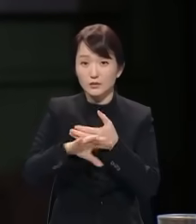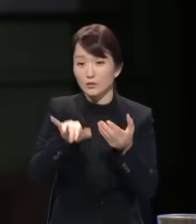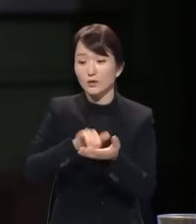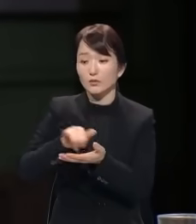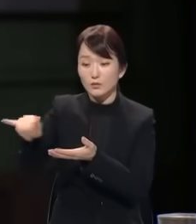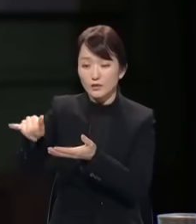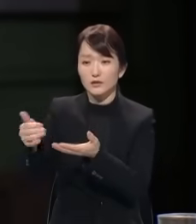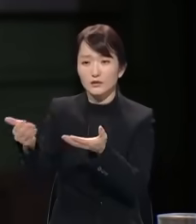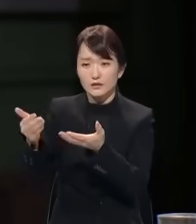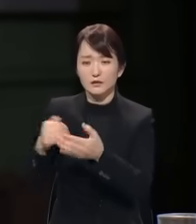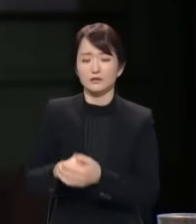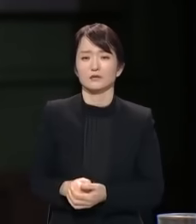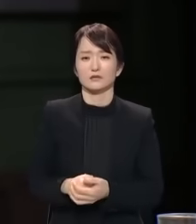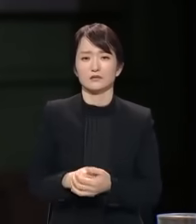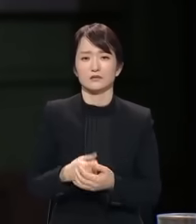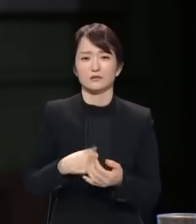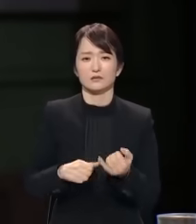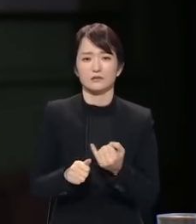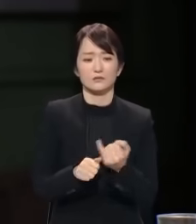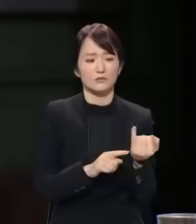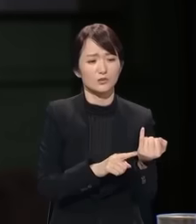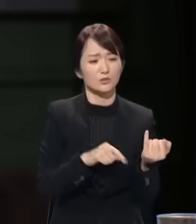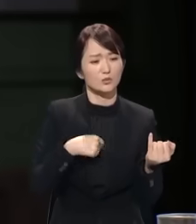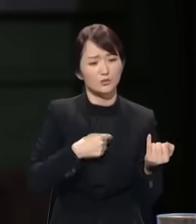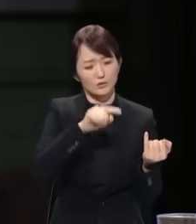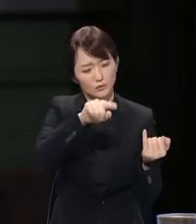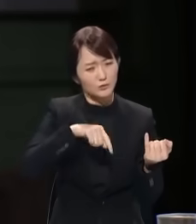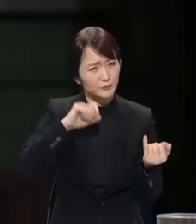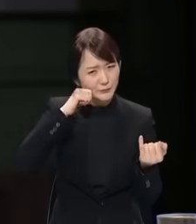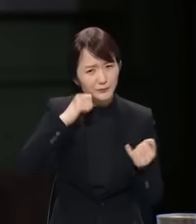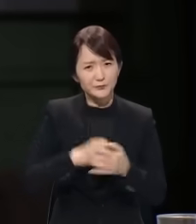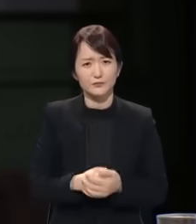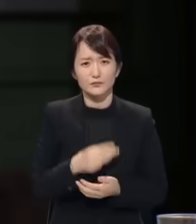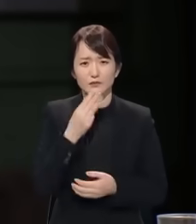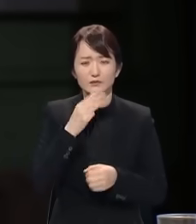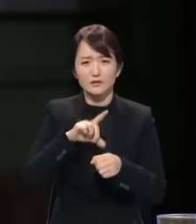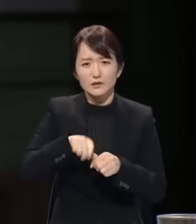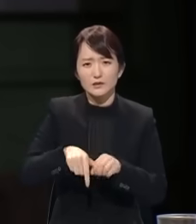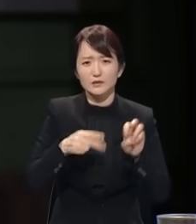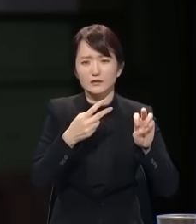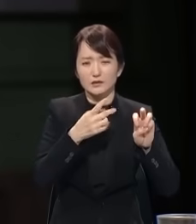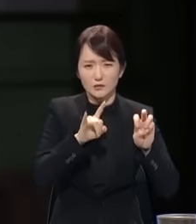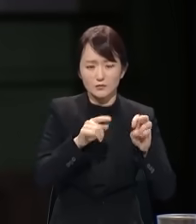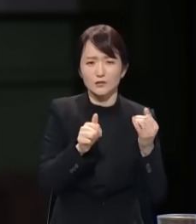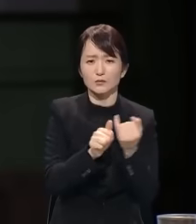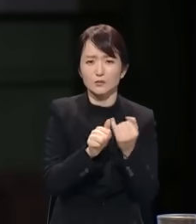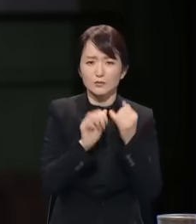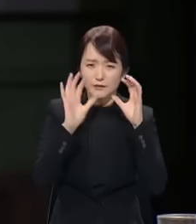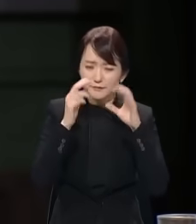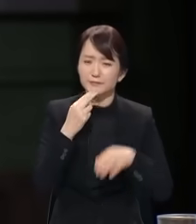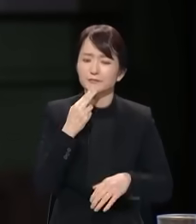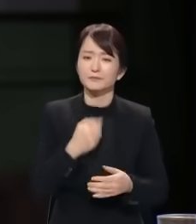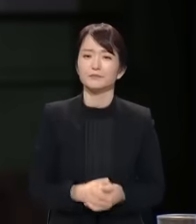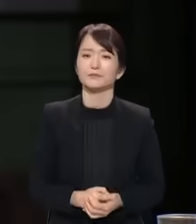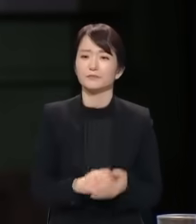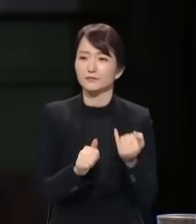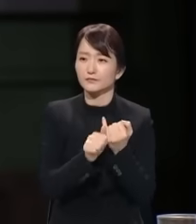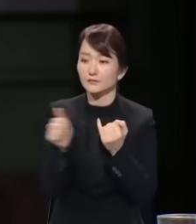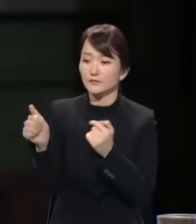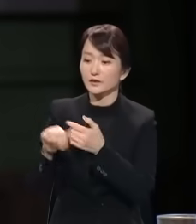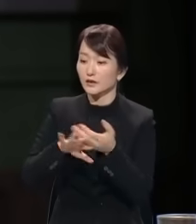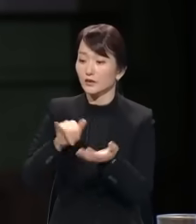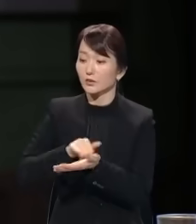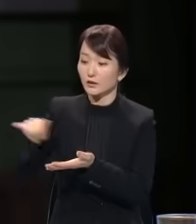좀 곤란하다는 며느리 사연입니다. 수도권에 사는 30대 후반 부부고요. 아이는 없습니다. 최근에 남편이 해외